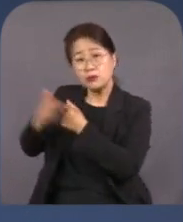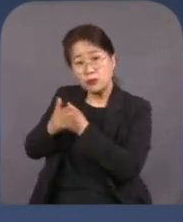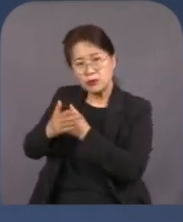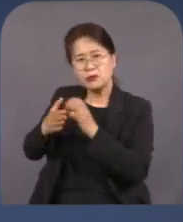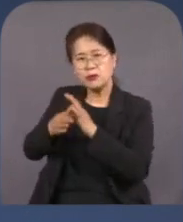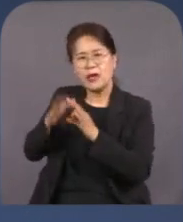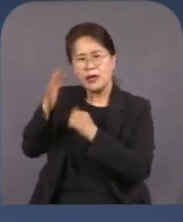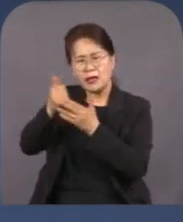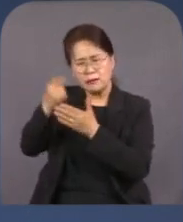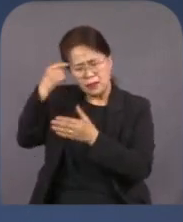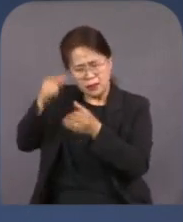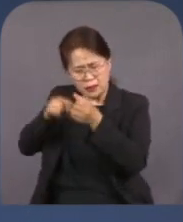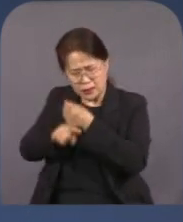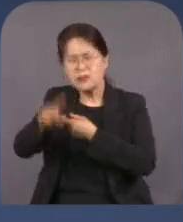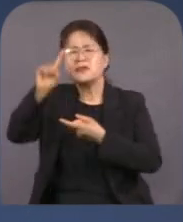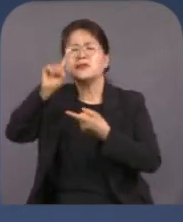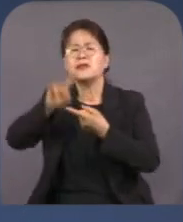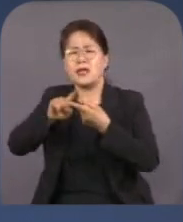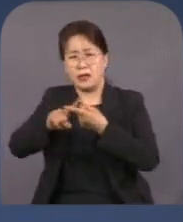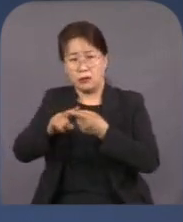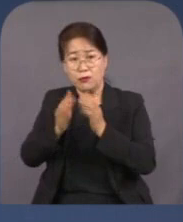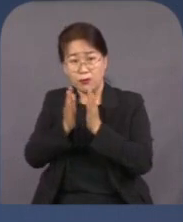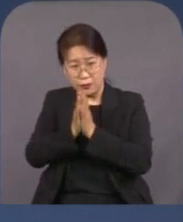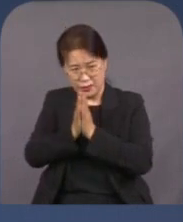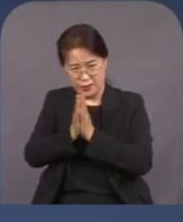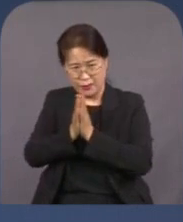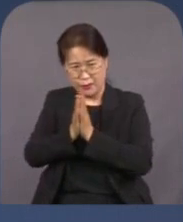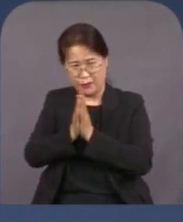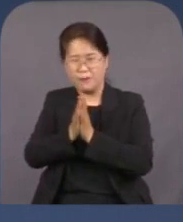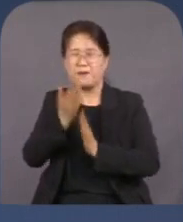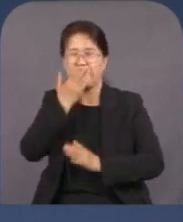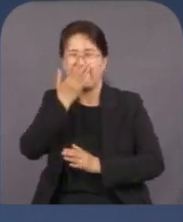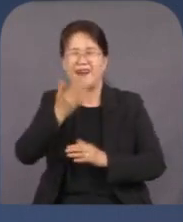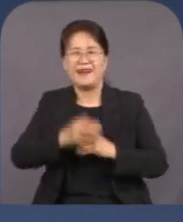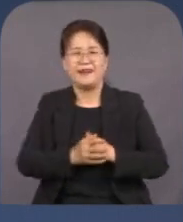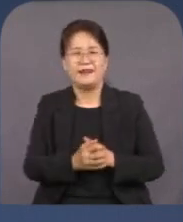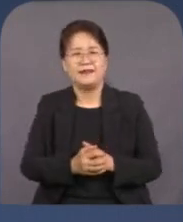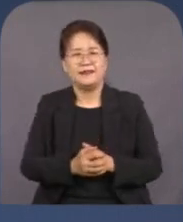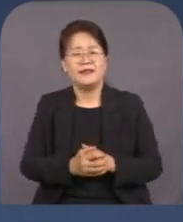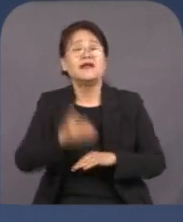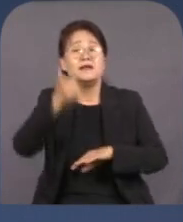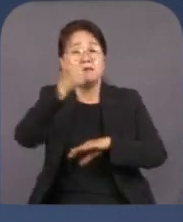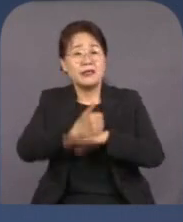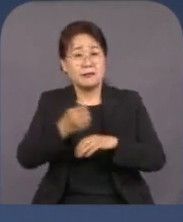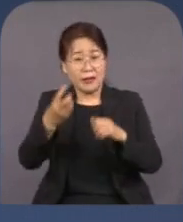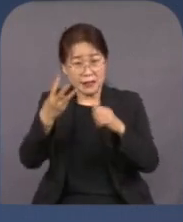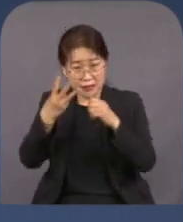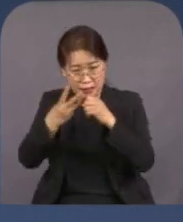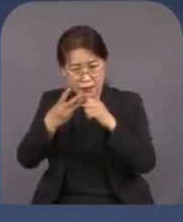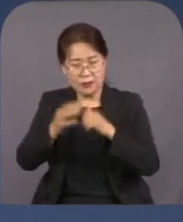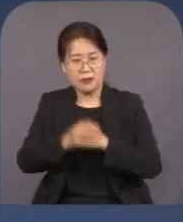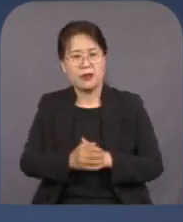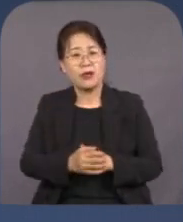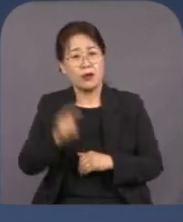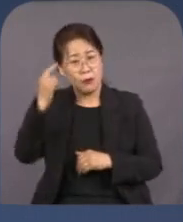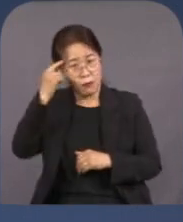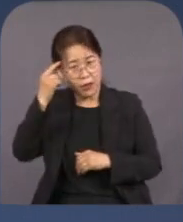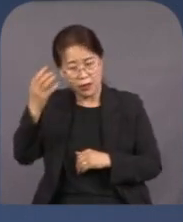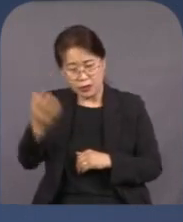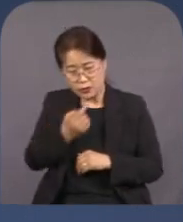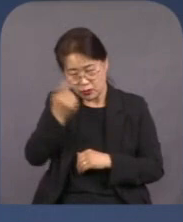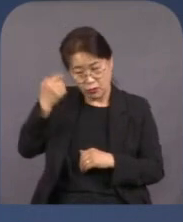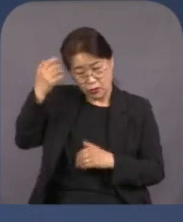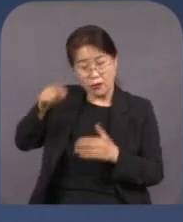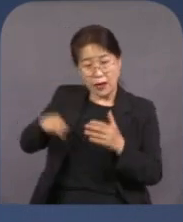하나님의 뜻대로 기도를 할 수가 있게 되는 것입니다 마지막 세 번째로 자 왜 우리는 성령